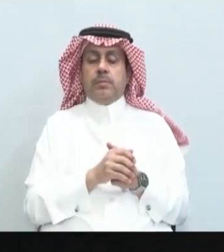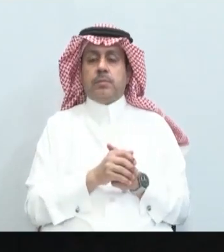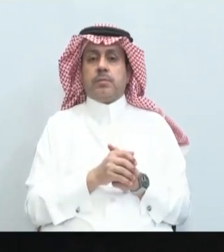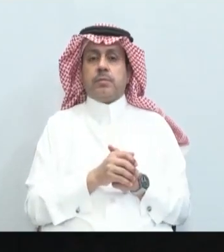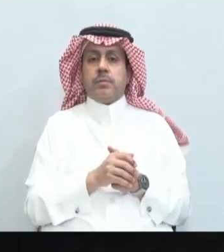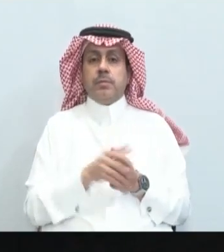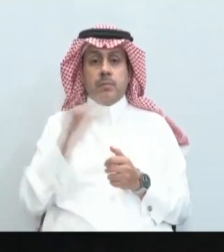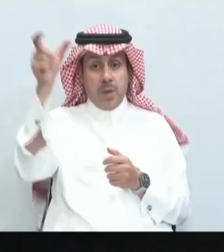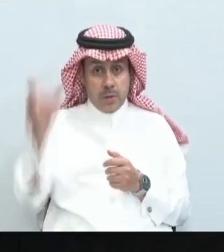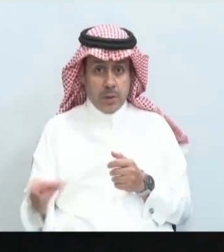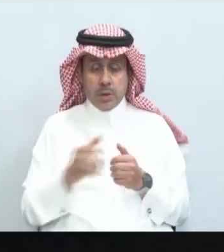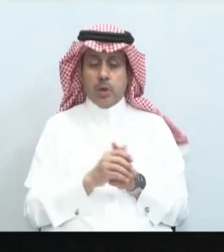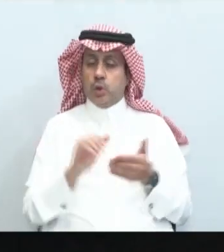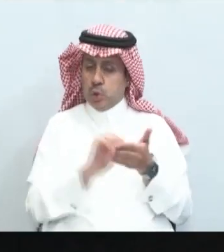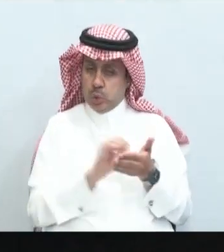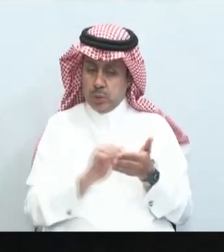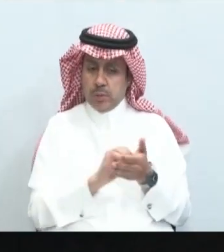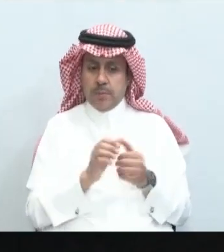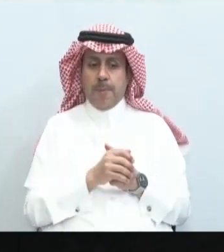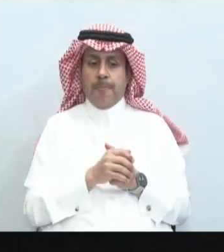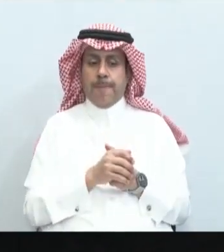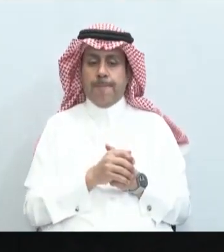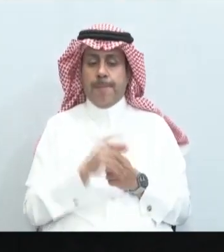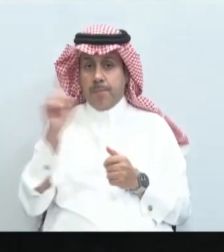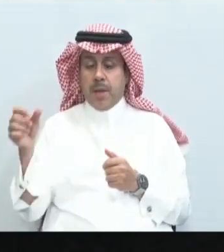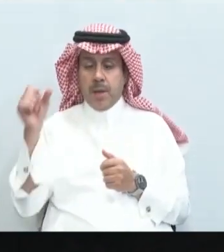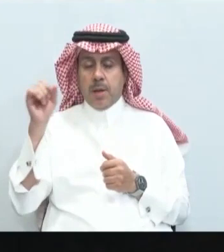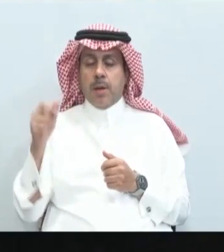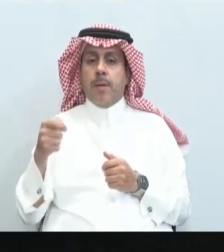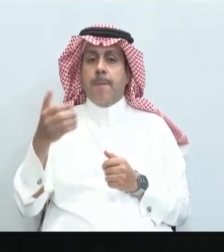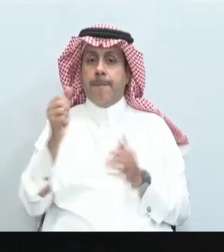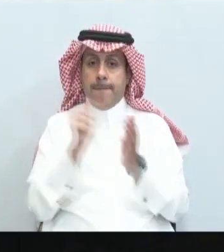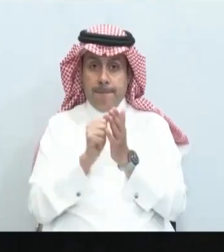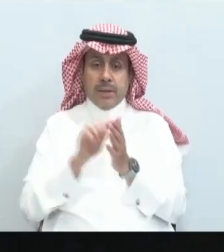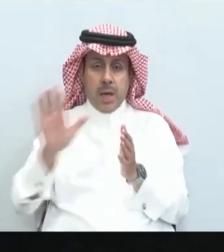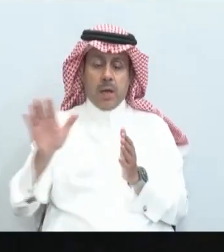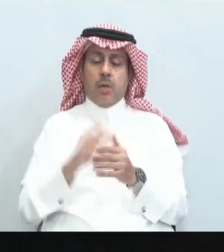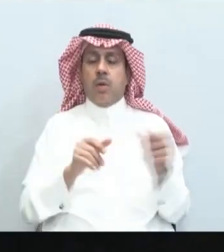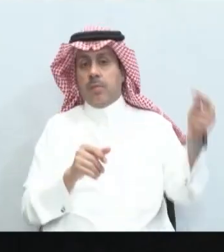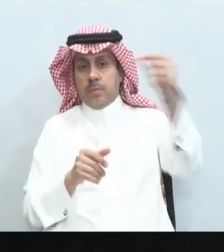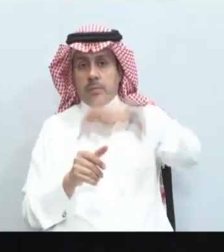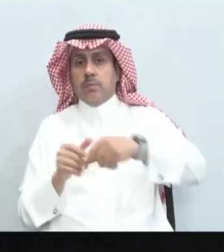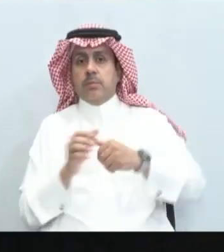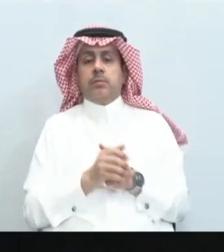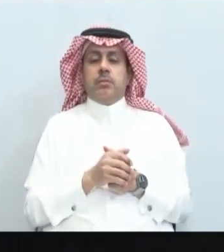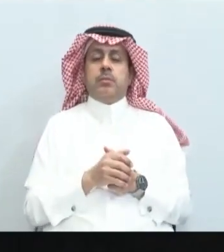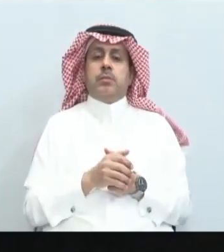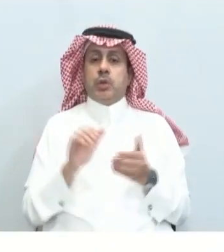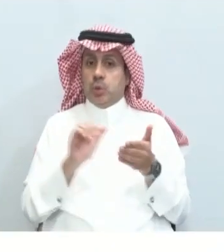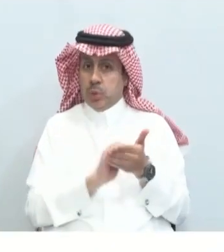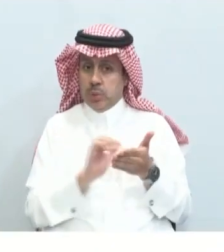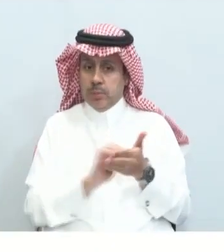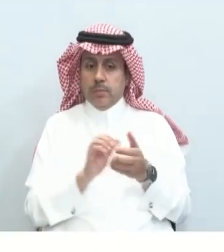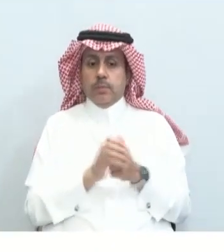هذا الشخص لشخص الاخر بين المؤجر والمستاجر فانها تعتبر بمثابه